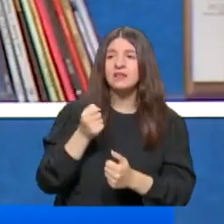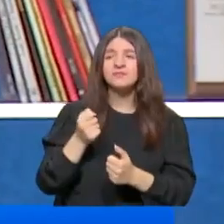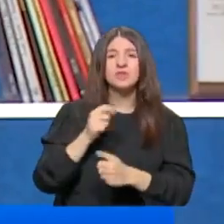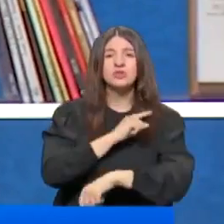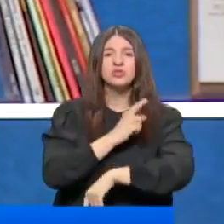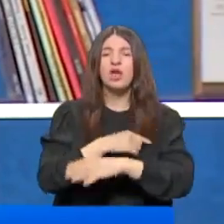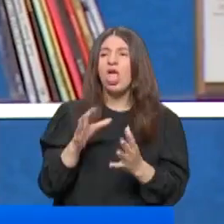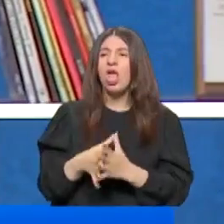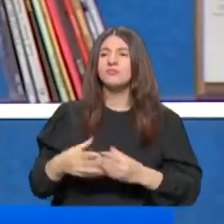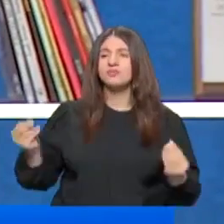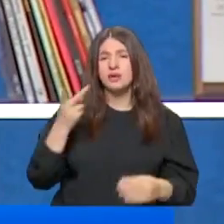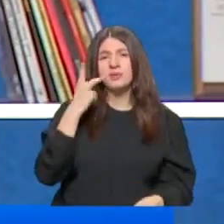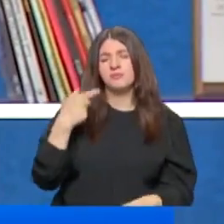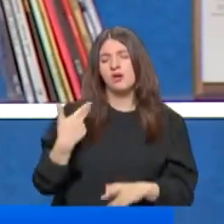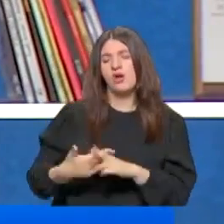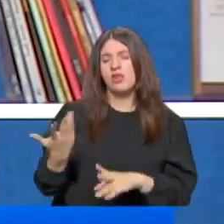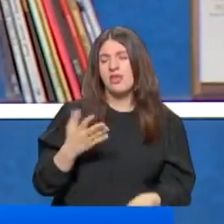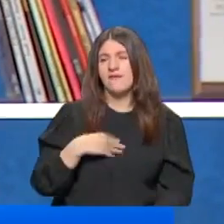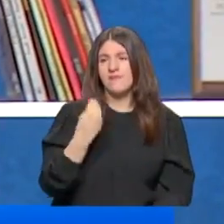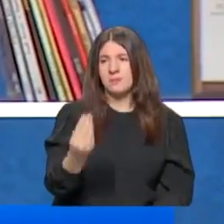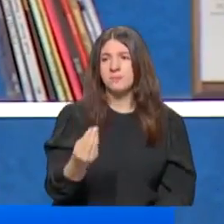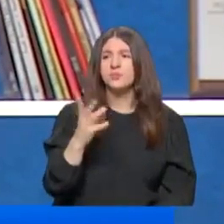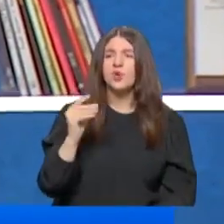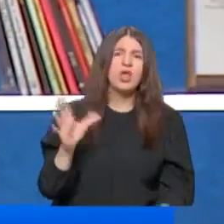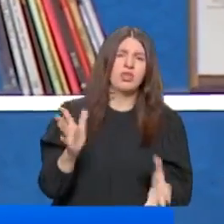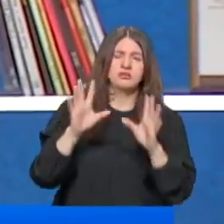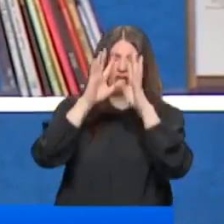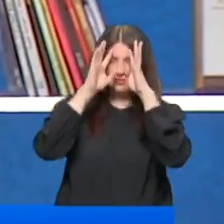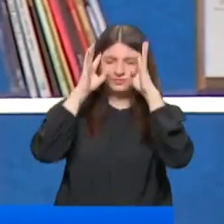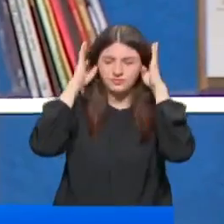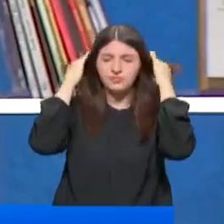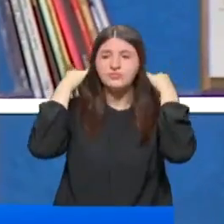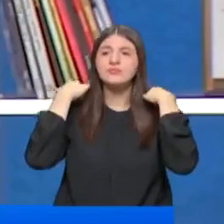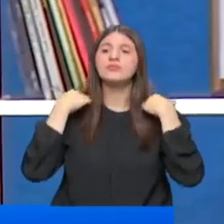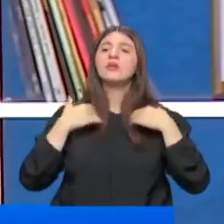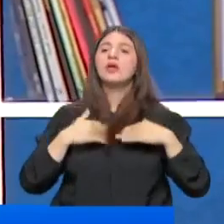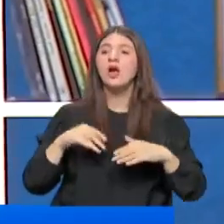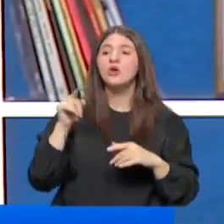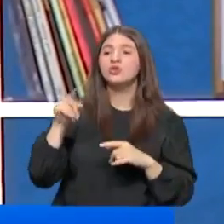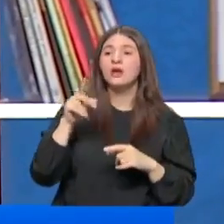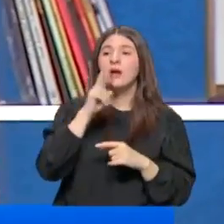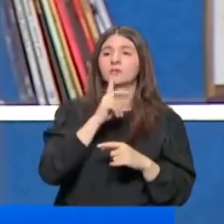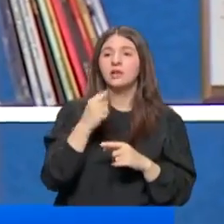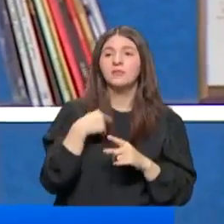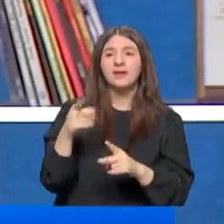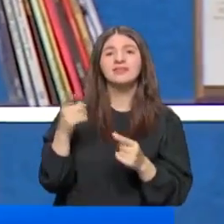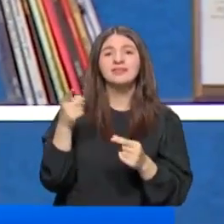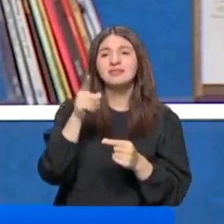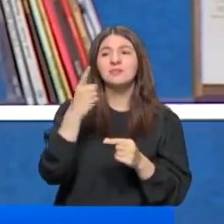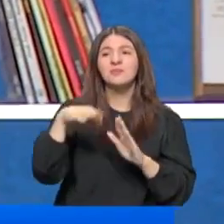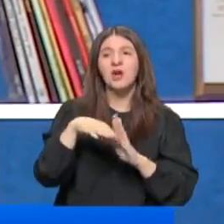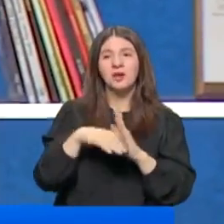durumda Esma ile bütün toplum Bakın size bir örnek daha vereyim Lütfen çok enteresan yakın şu bu 200 lirayı Ben size